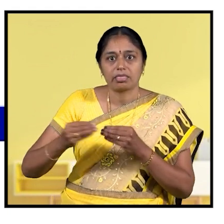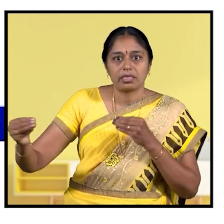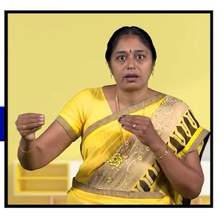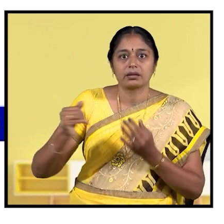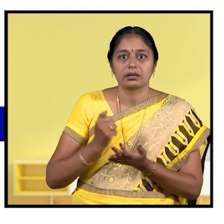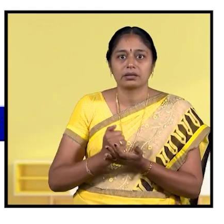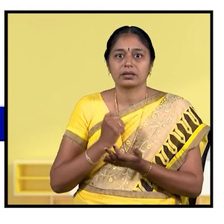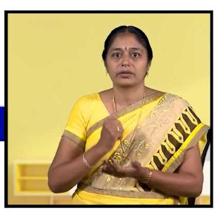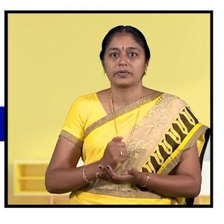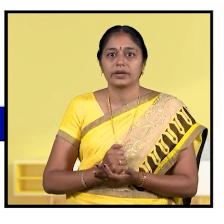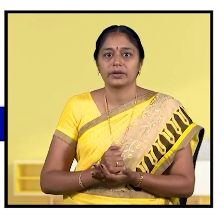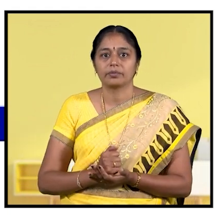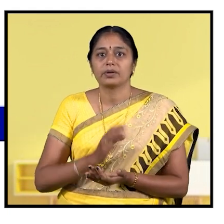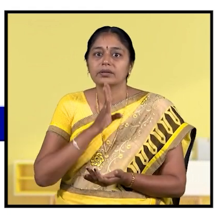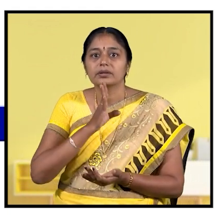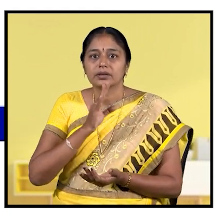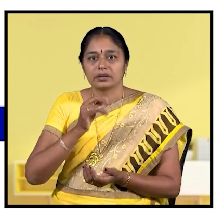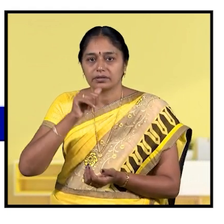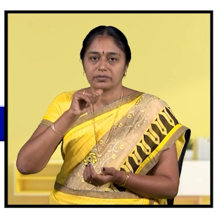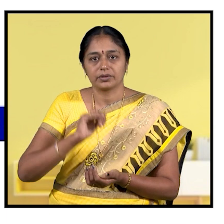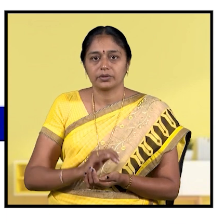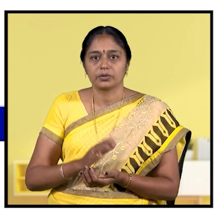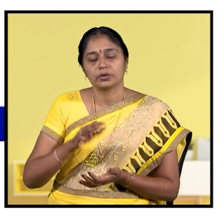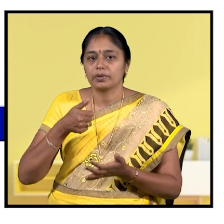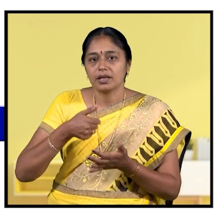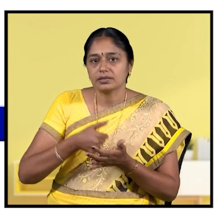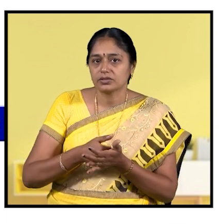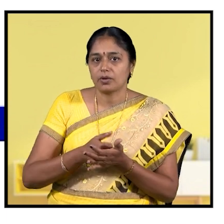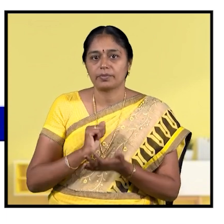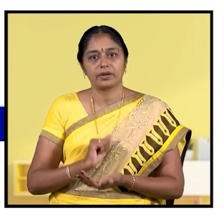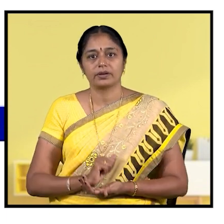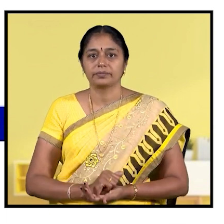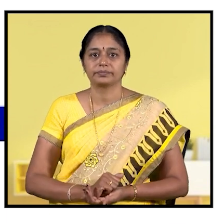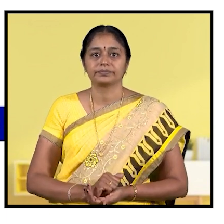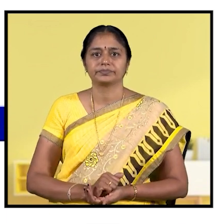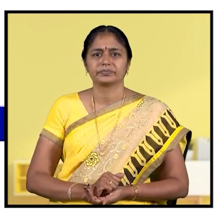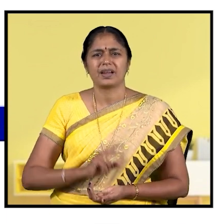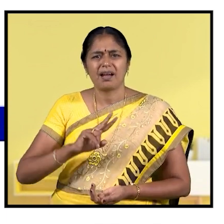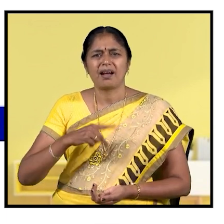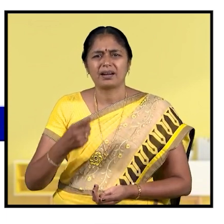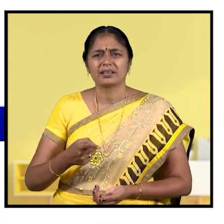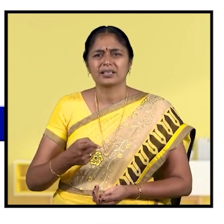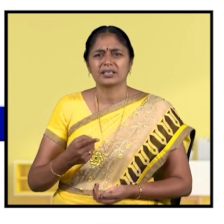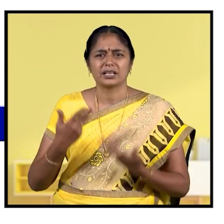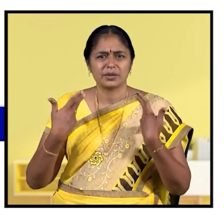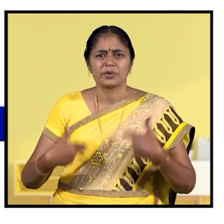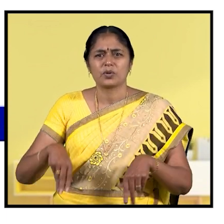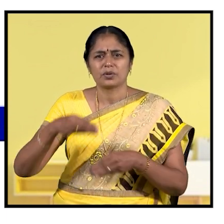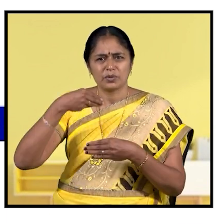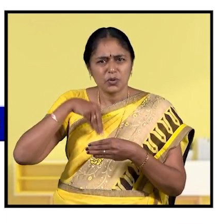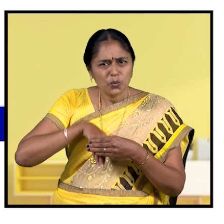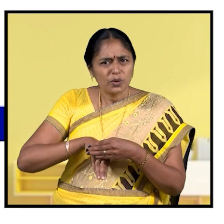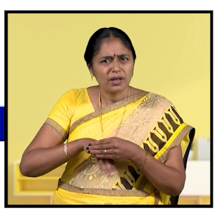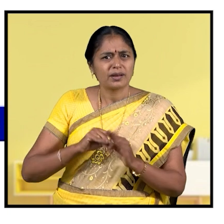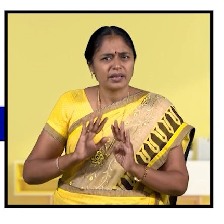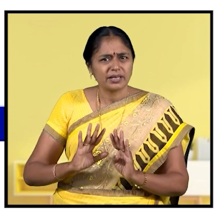மூலம் நீர்ச்சத்தின் அளவு குறைவதை தடுப்பதன் மூலமாக இந்த பன்றி காய்ச்சல் நோயை வந்து என்ன செய்யலாம் நம்ம வந்து வராமல் தடுத்துக்கொள்ளலாம். இன்னொரு விஷயம், உடம்பு உள்ளார ஏற்கனவே